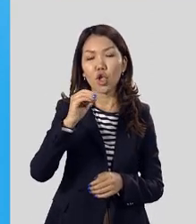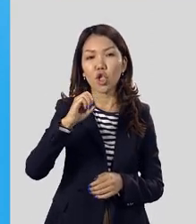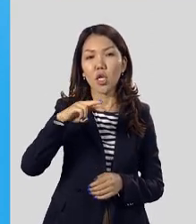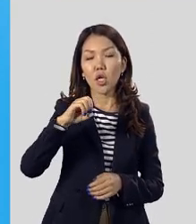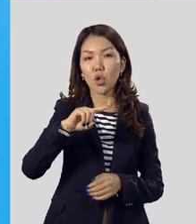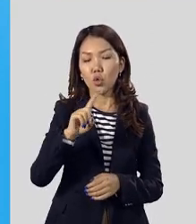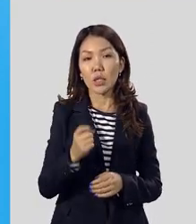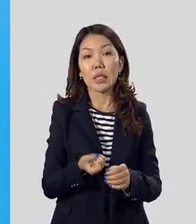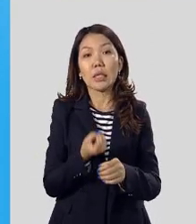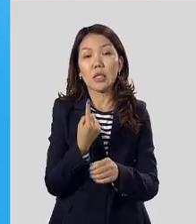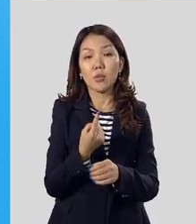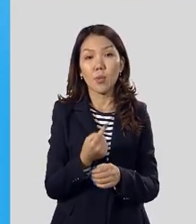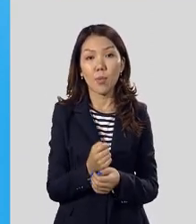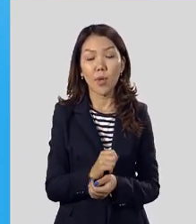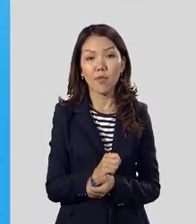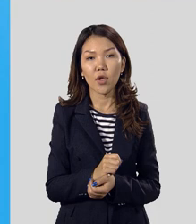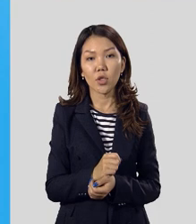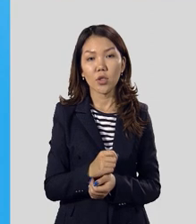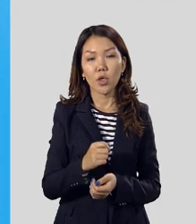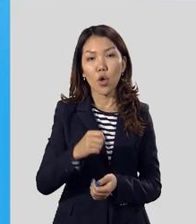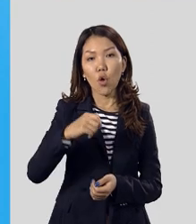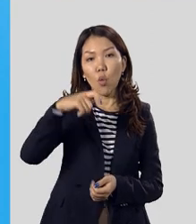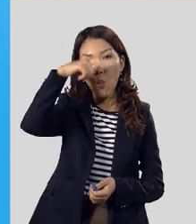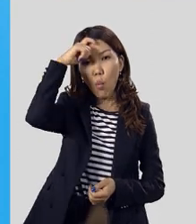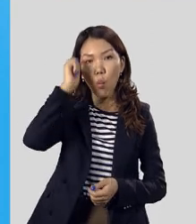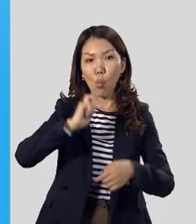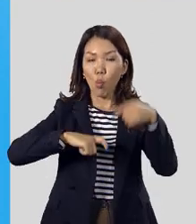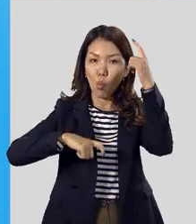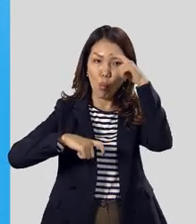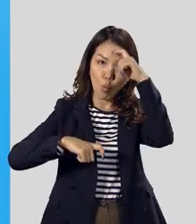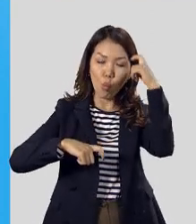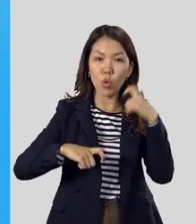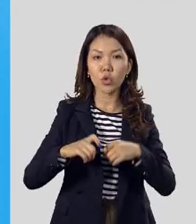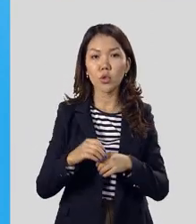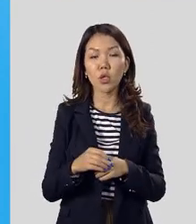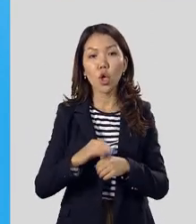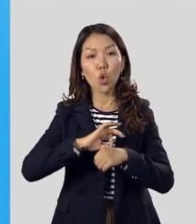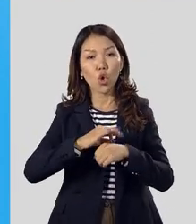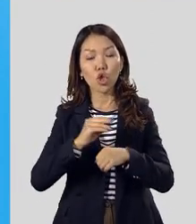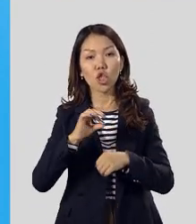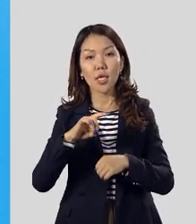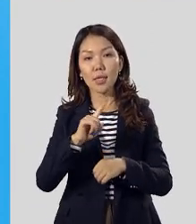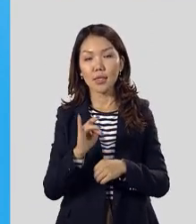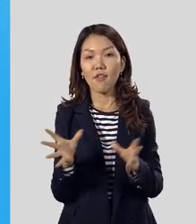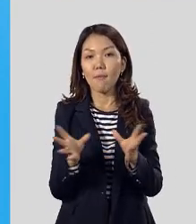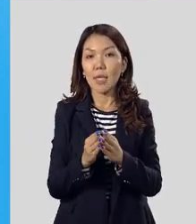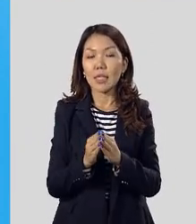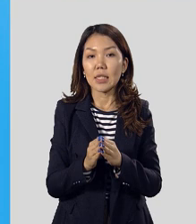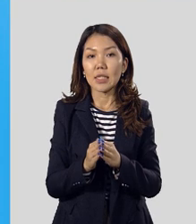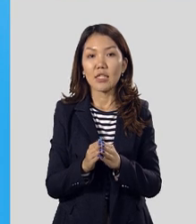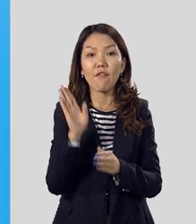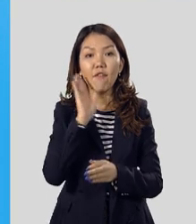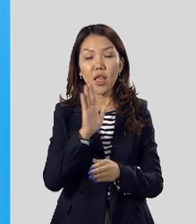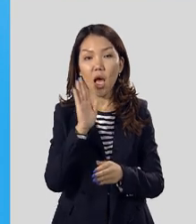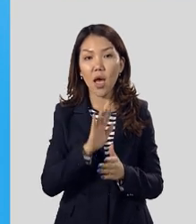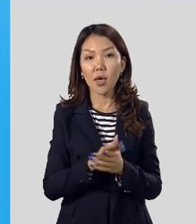выделять капельки пота, которые выходят через поры кожи. Кожные железы вместе с влагой выносят из